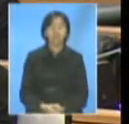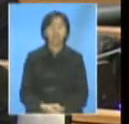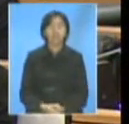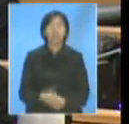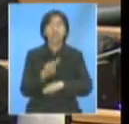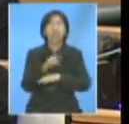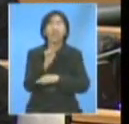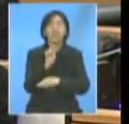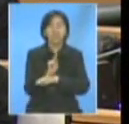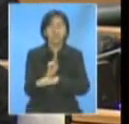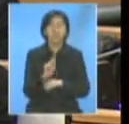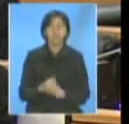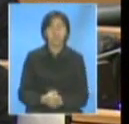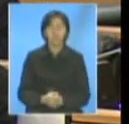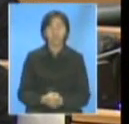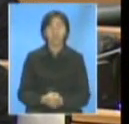ประธานที่เคารพครับ